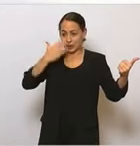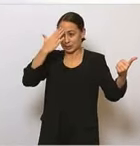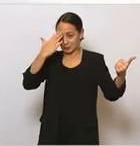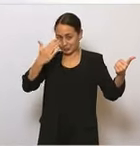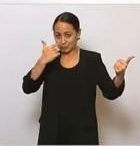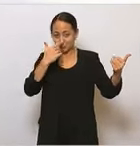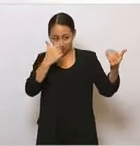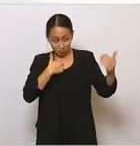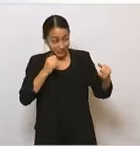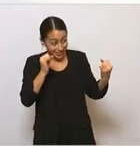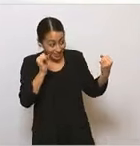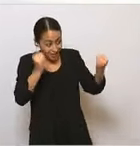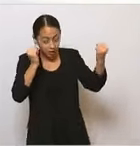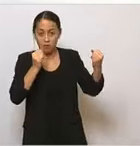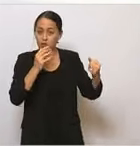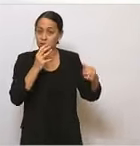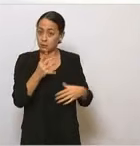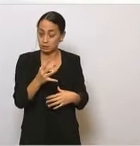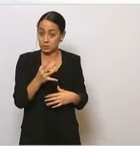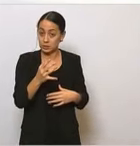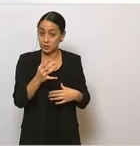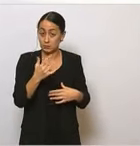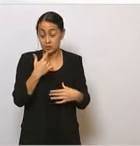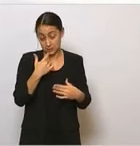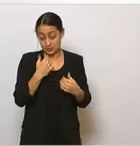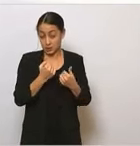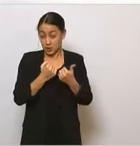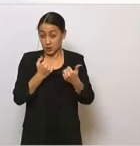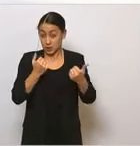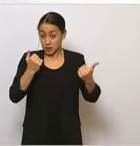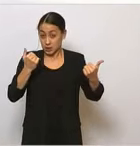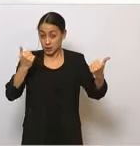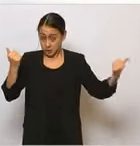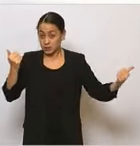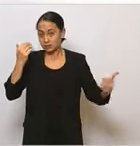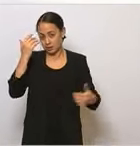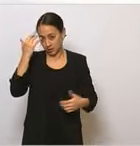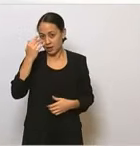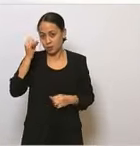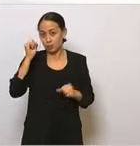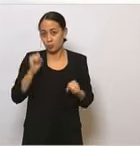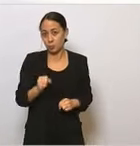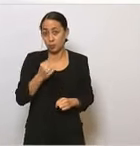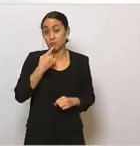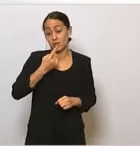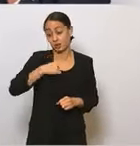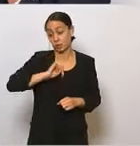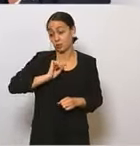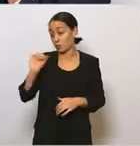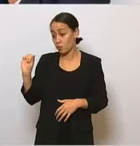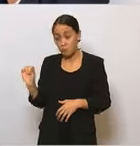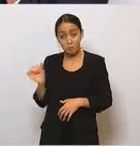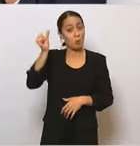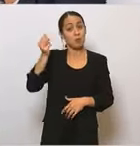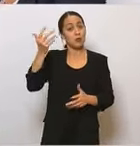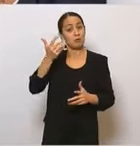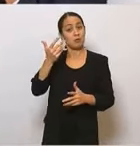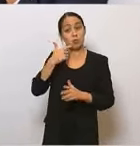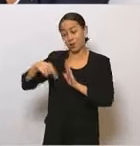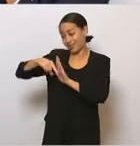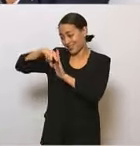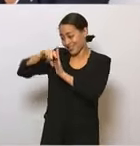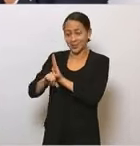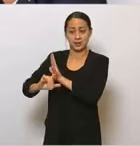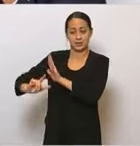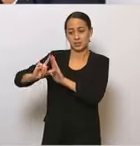aligner sur le sujet. Mais la première priorité, le plus haut dans la hiérarchie de normes, c'est que nous devons faire les législations et la régulation que